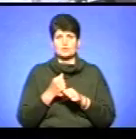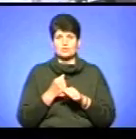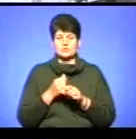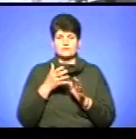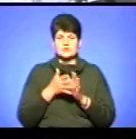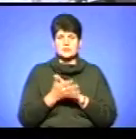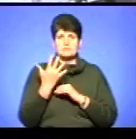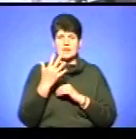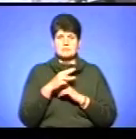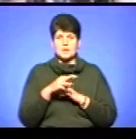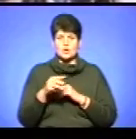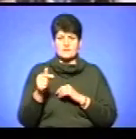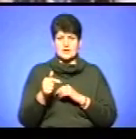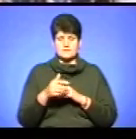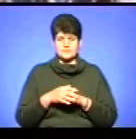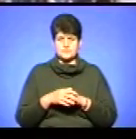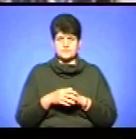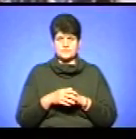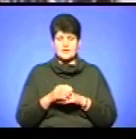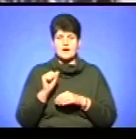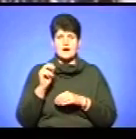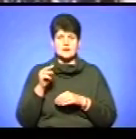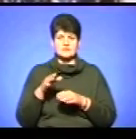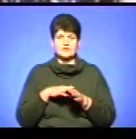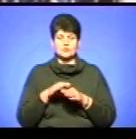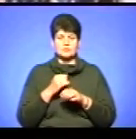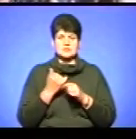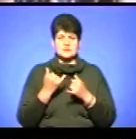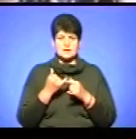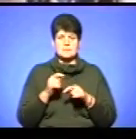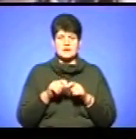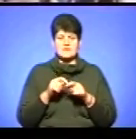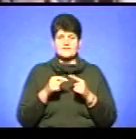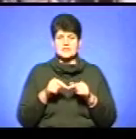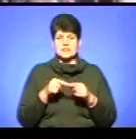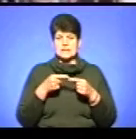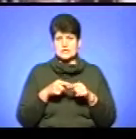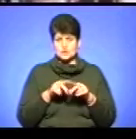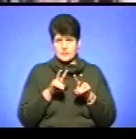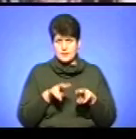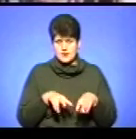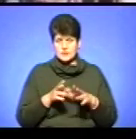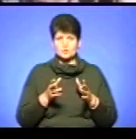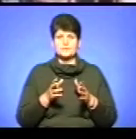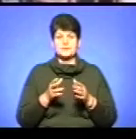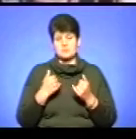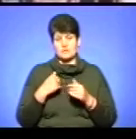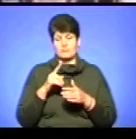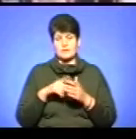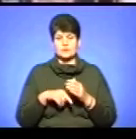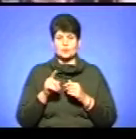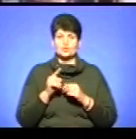витратили 5 мільйонів гривень. Акти виконаних робіт зараз перевіряються відділом технічного нагляду. Однозначно ми впевнені в тому, що